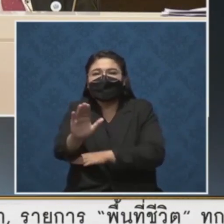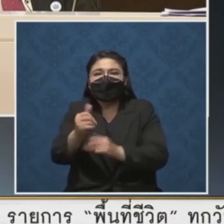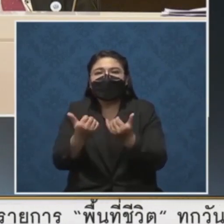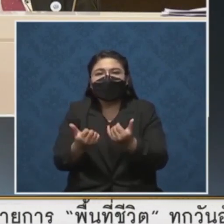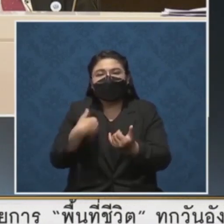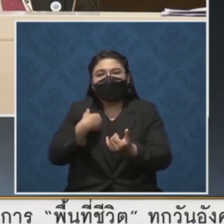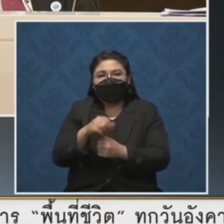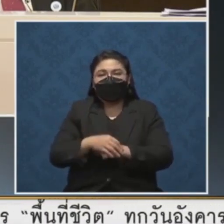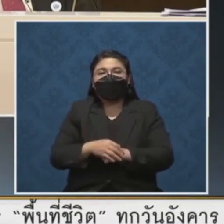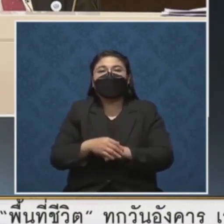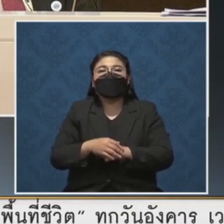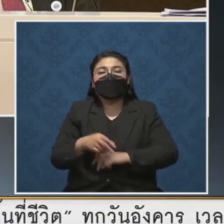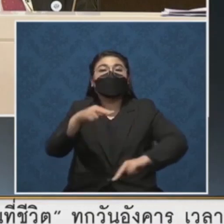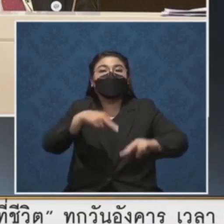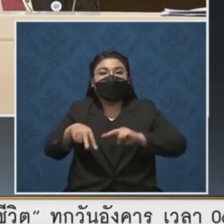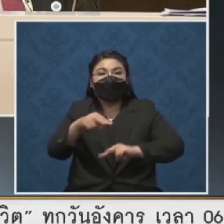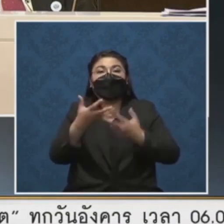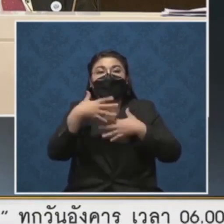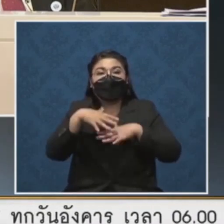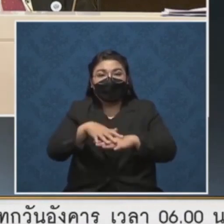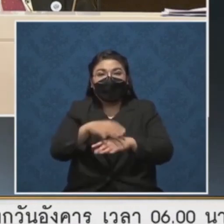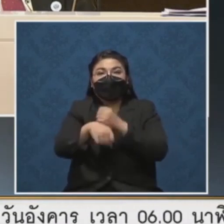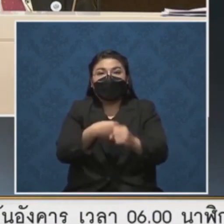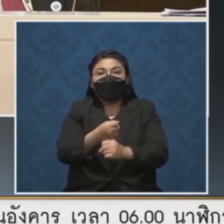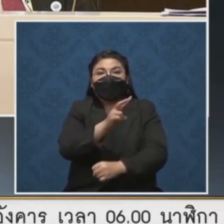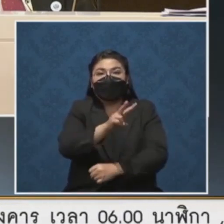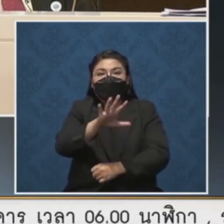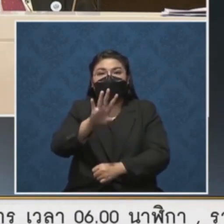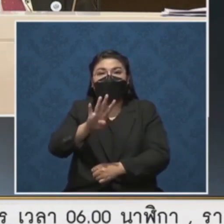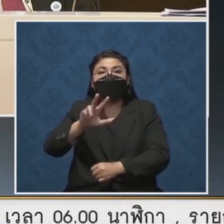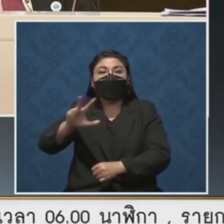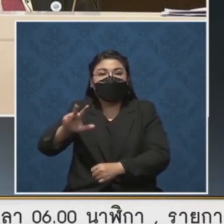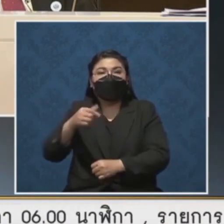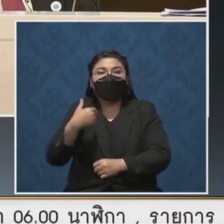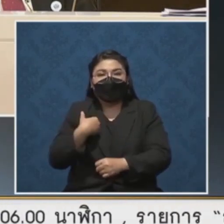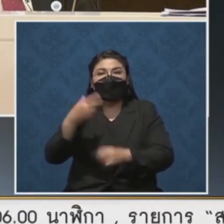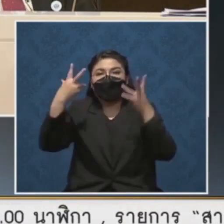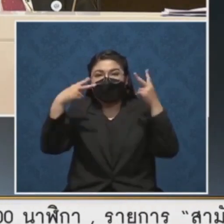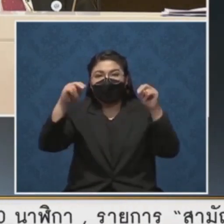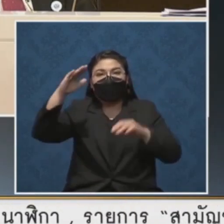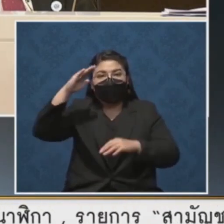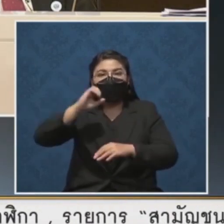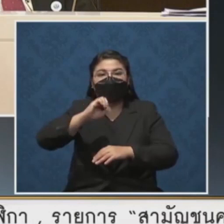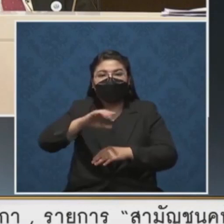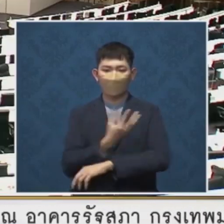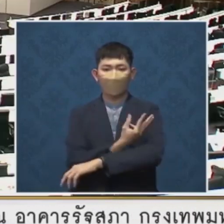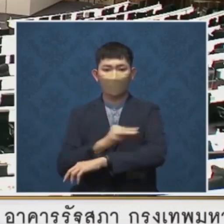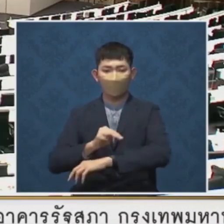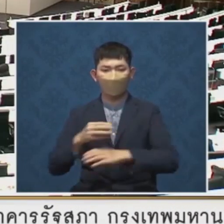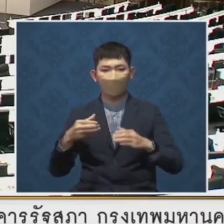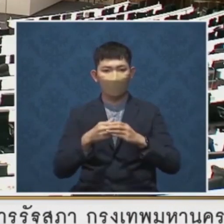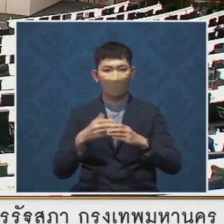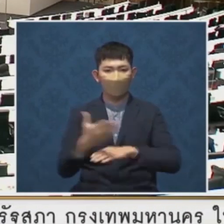างพรบประกอบรัฐธรรมนูญคือร่างพรบเลือกตั้งส.ส.และร่างพรบพรรคการเมือง